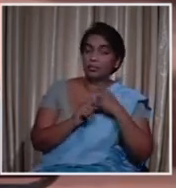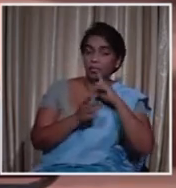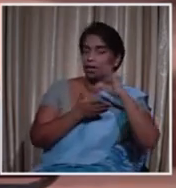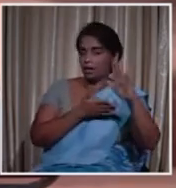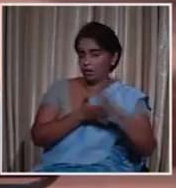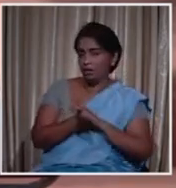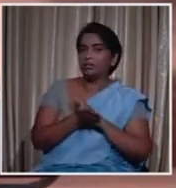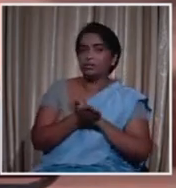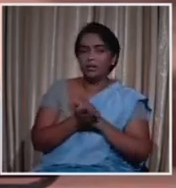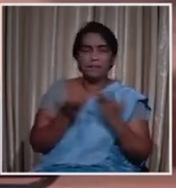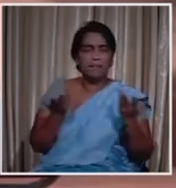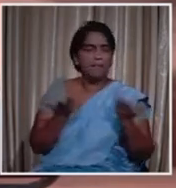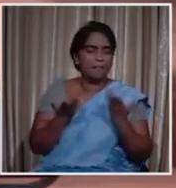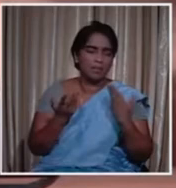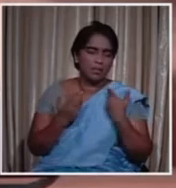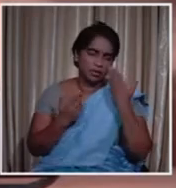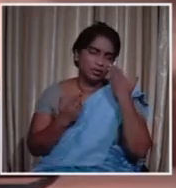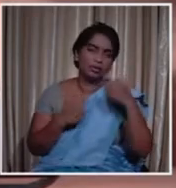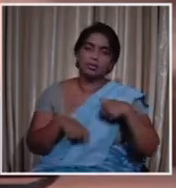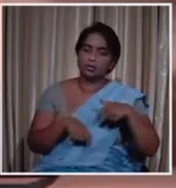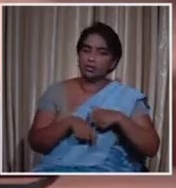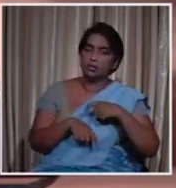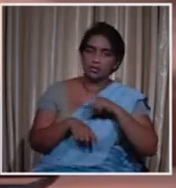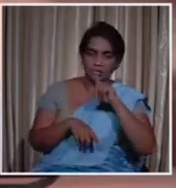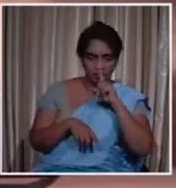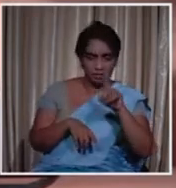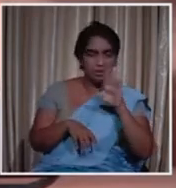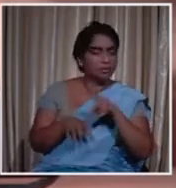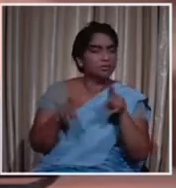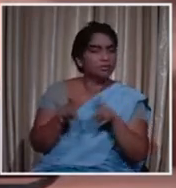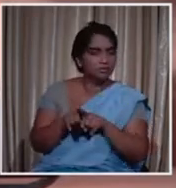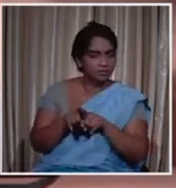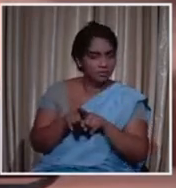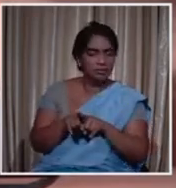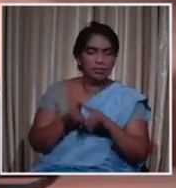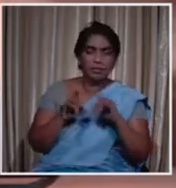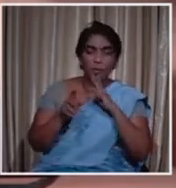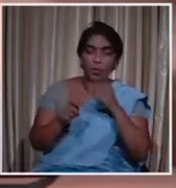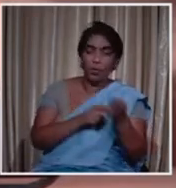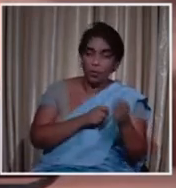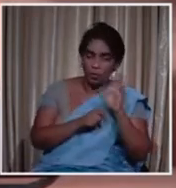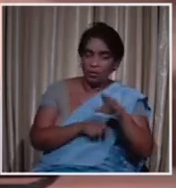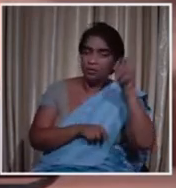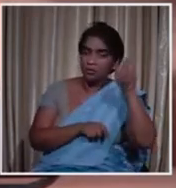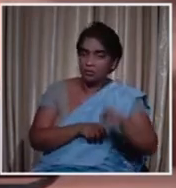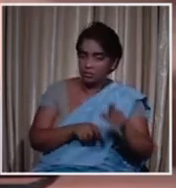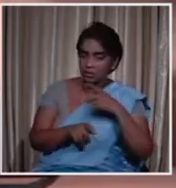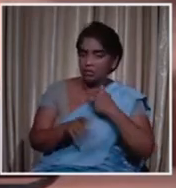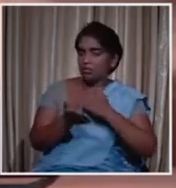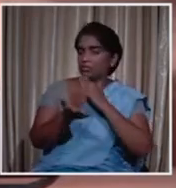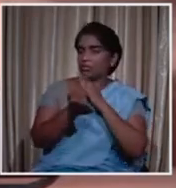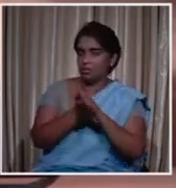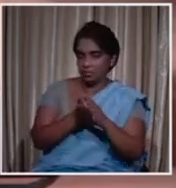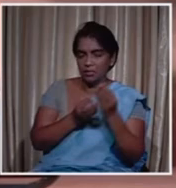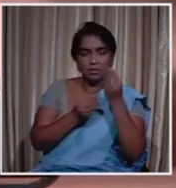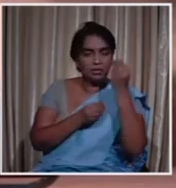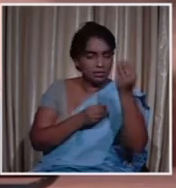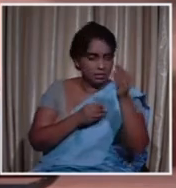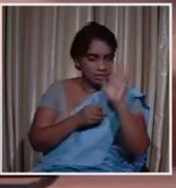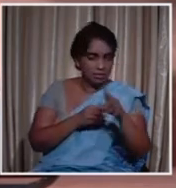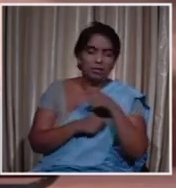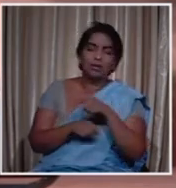என்பதைத்தான் நான் இந்த இடத்திலே பதிவு செய்ய விரும்புகிறேன். ஆகவே இவர்கள் தாக்கப்பட்டவர்களுக்கு நீதி வேண்டும். அடித்து கையை முறித்திருக்கிறார்கள். புன்னை